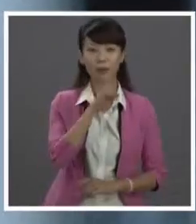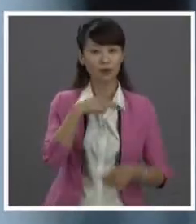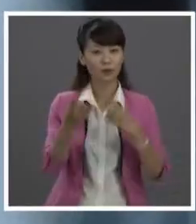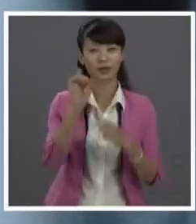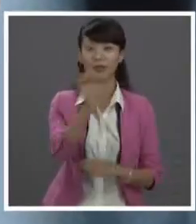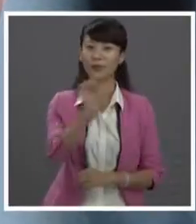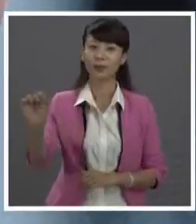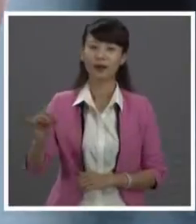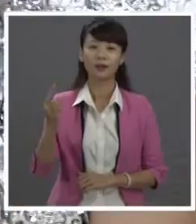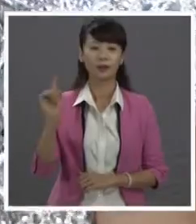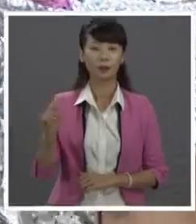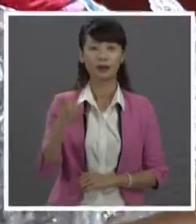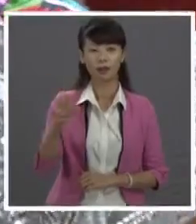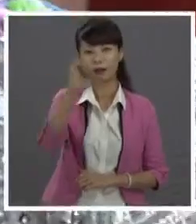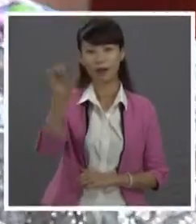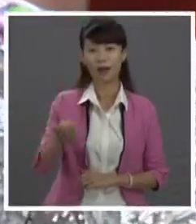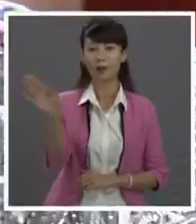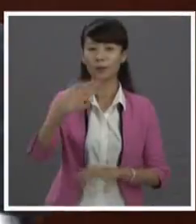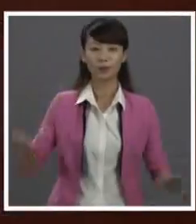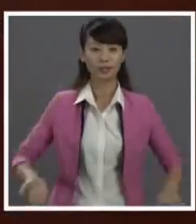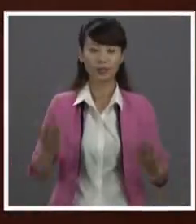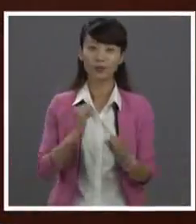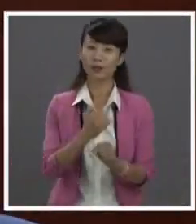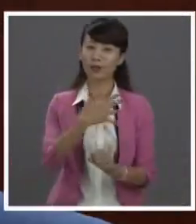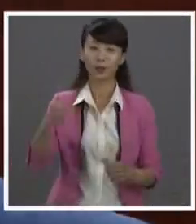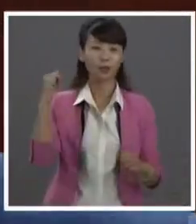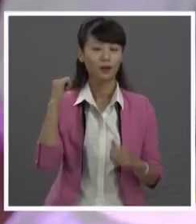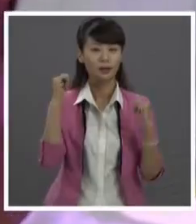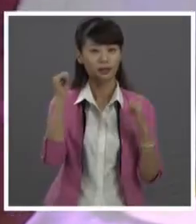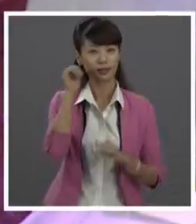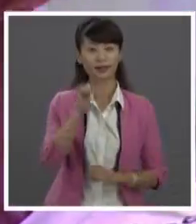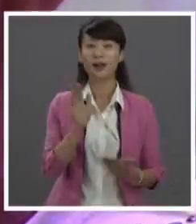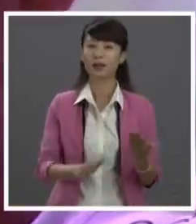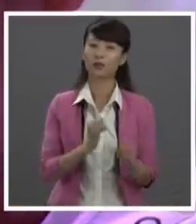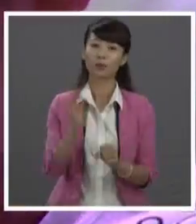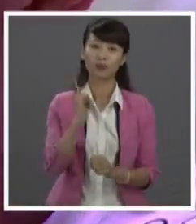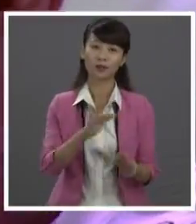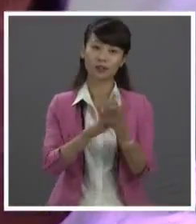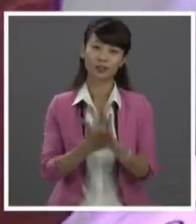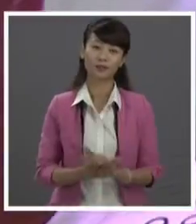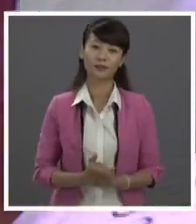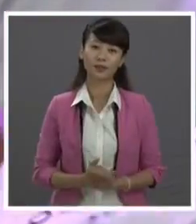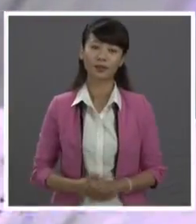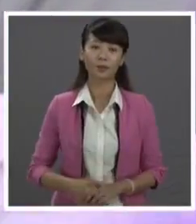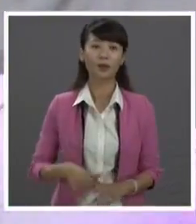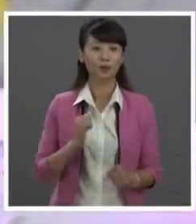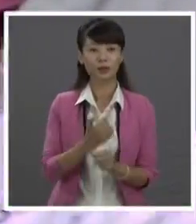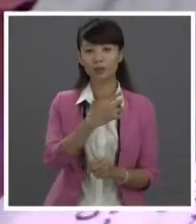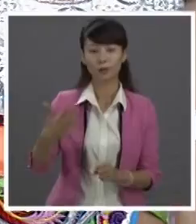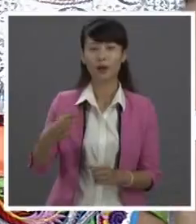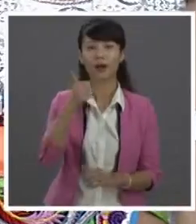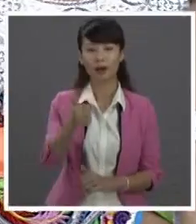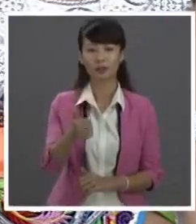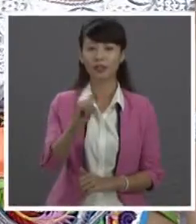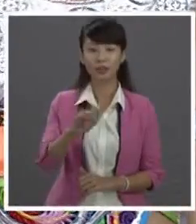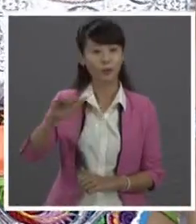到了很多健康的小朋友都不见得能够做得这么好的事情。当然他们之所以做得这么好，也是因为这么棒的老师。我们